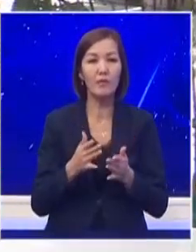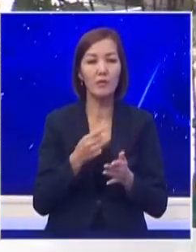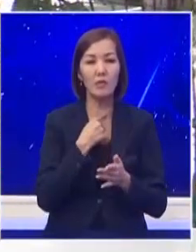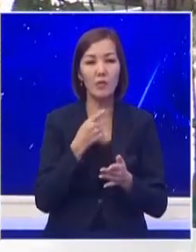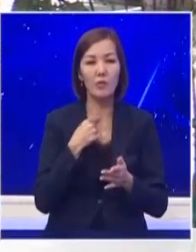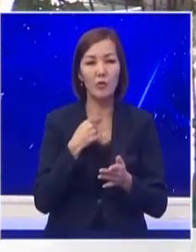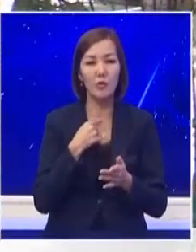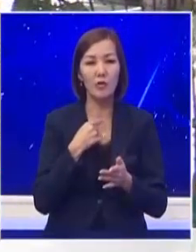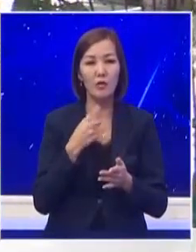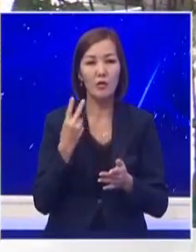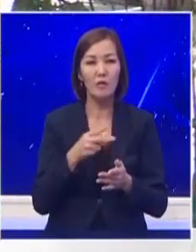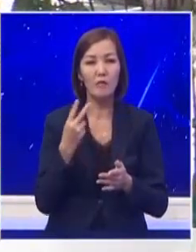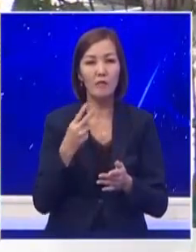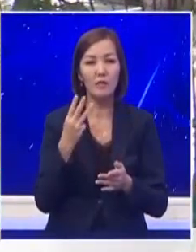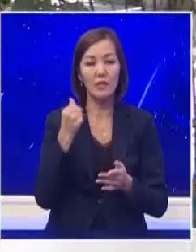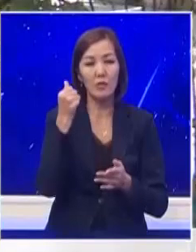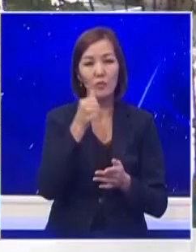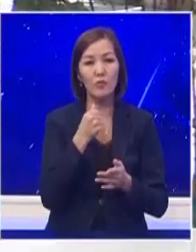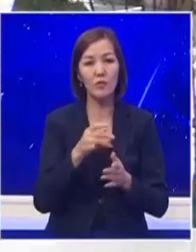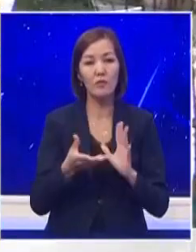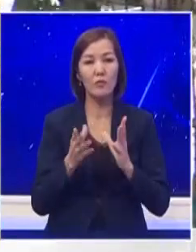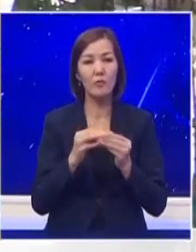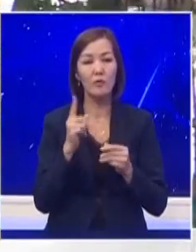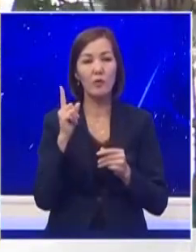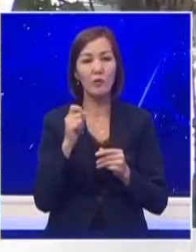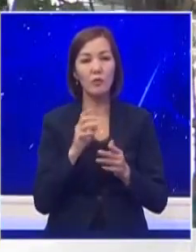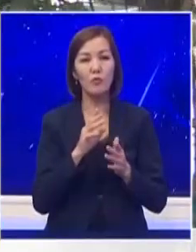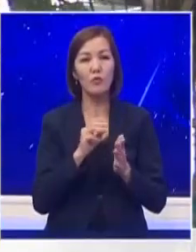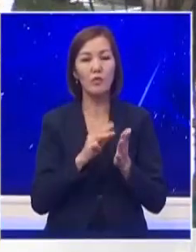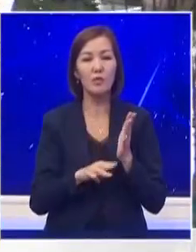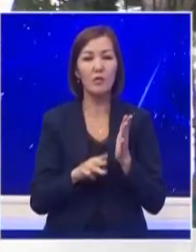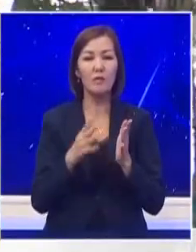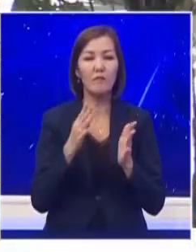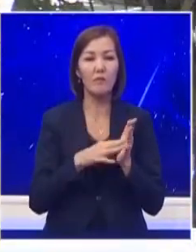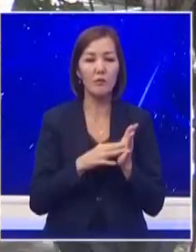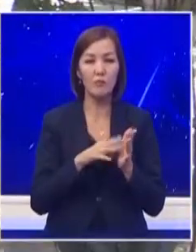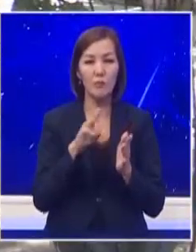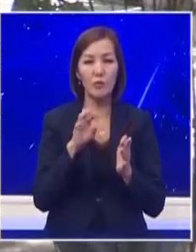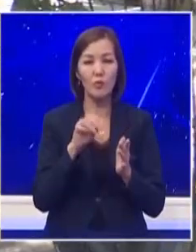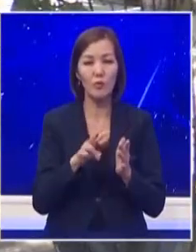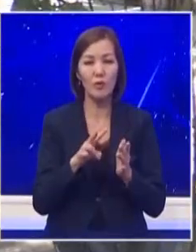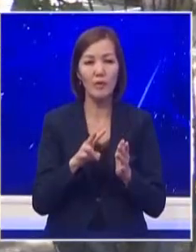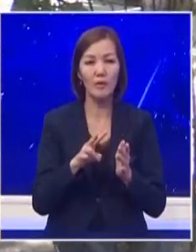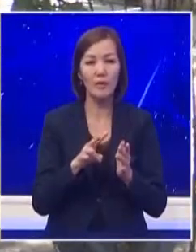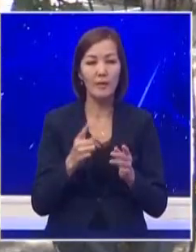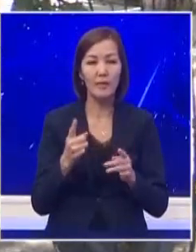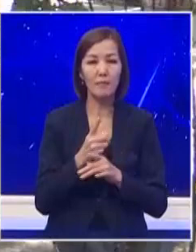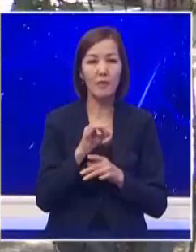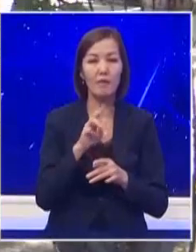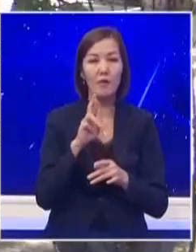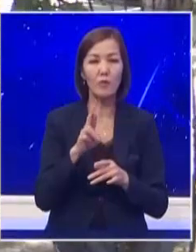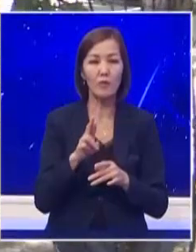сезон 20223 год составляет 168 тысяч тонн из них с 1